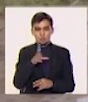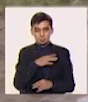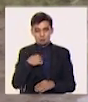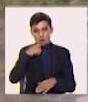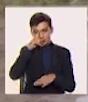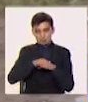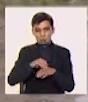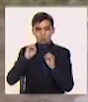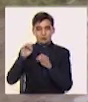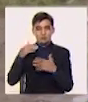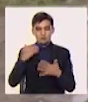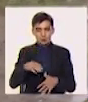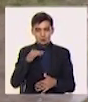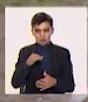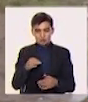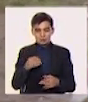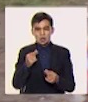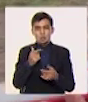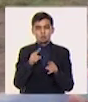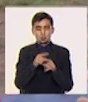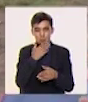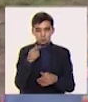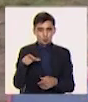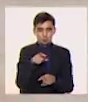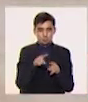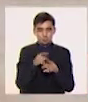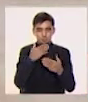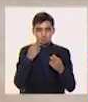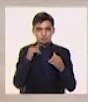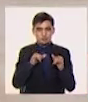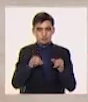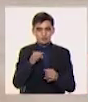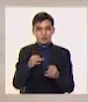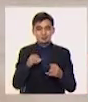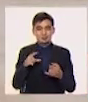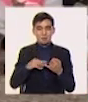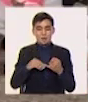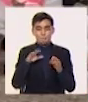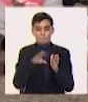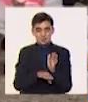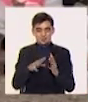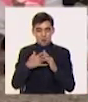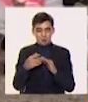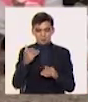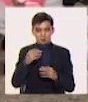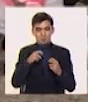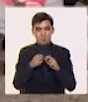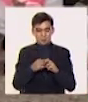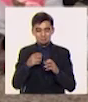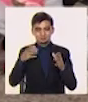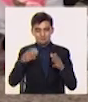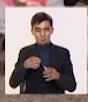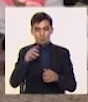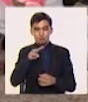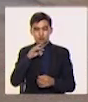кему. И в итоге ни денег, ни дороги. Жолсыз ауылдың тағы бір мәселесі қоқыс салатын контейнерлердің